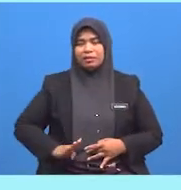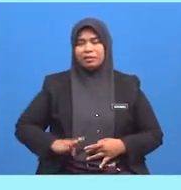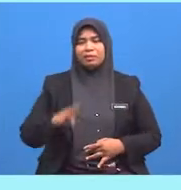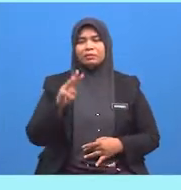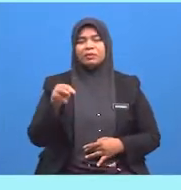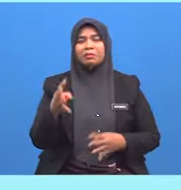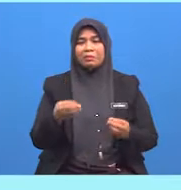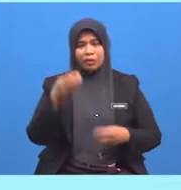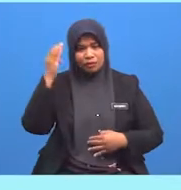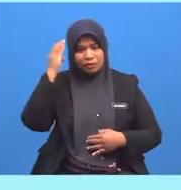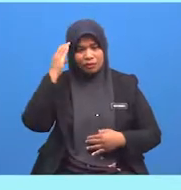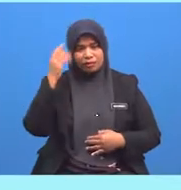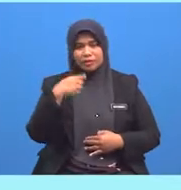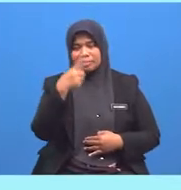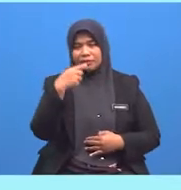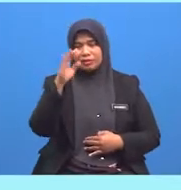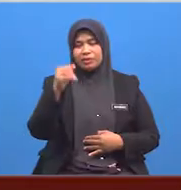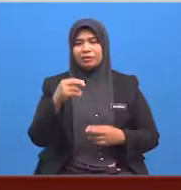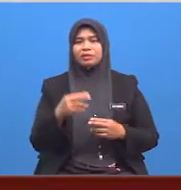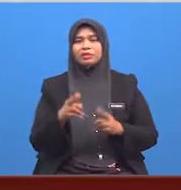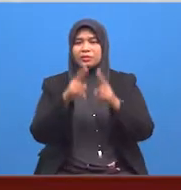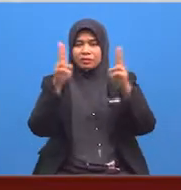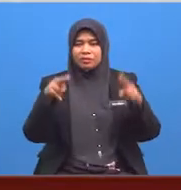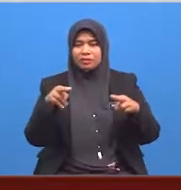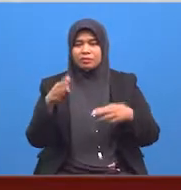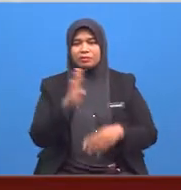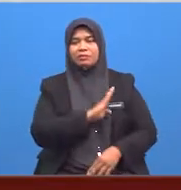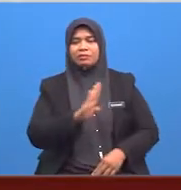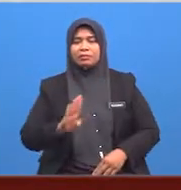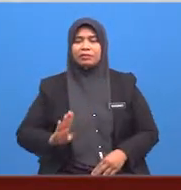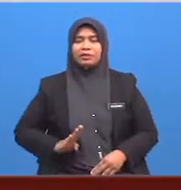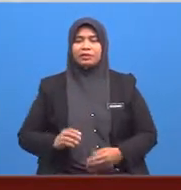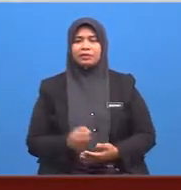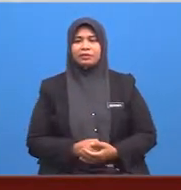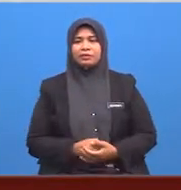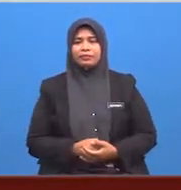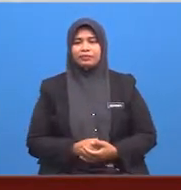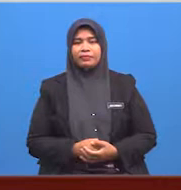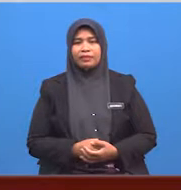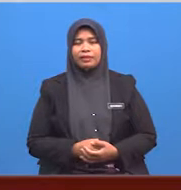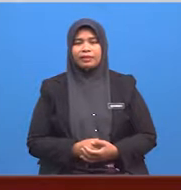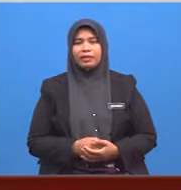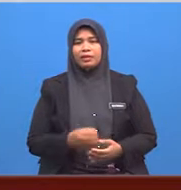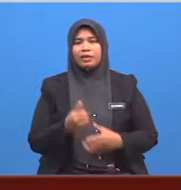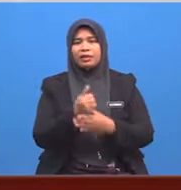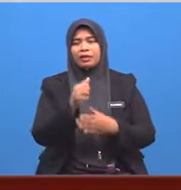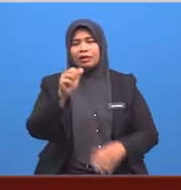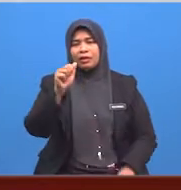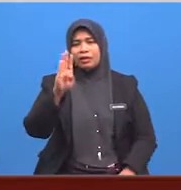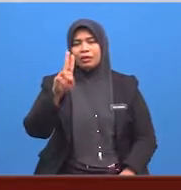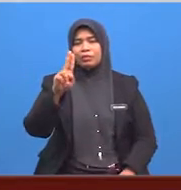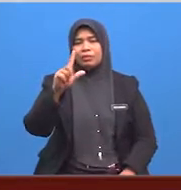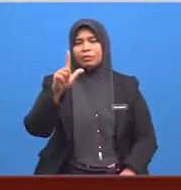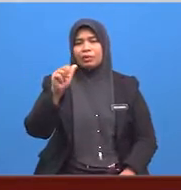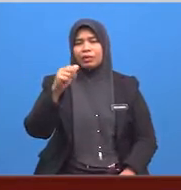tahu siapakah yang menguji Baginda hal diantaranya Abu Lahab Wapu